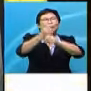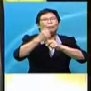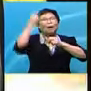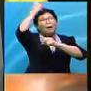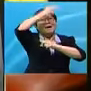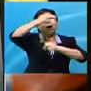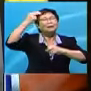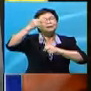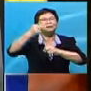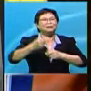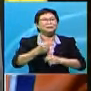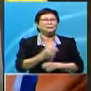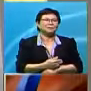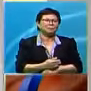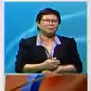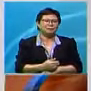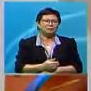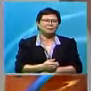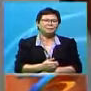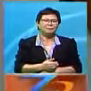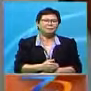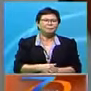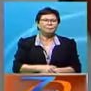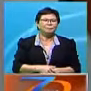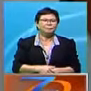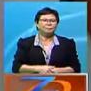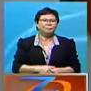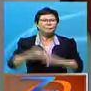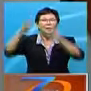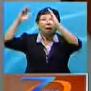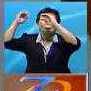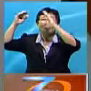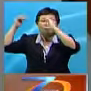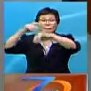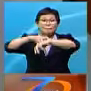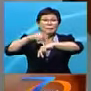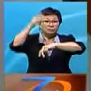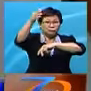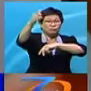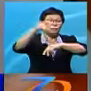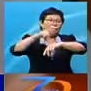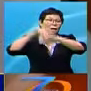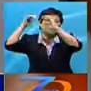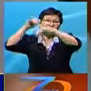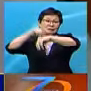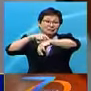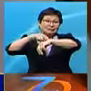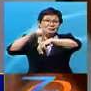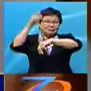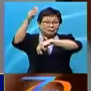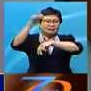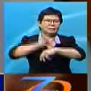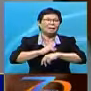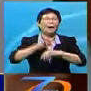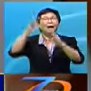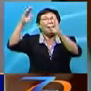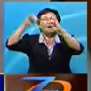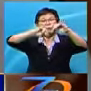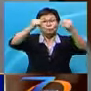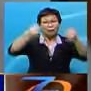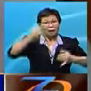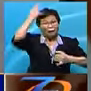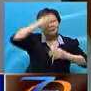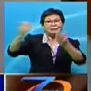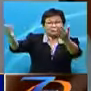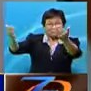yang pekerjaan haji yang mampu, insyaAllah. Harapan saya di masa akan datang, kalau boleh, saya harap para jemaah yang akan